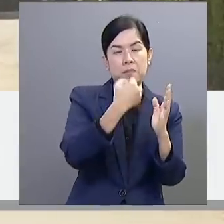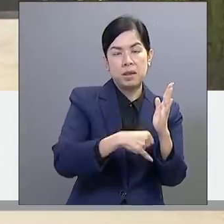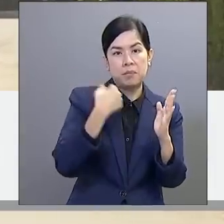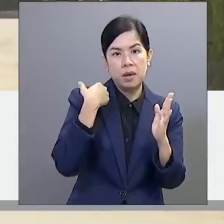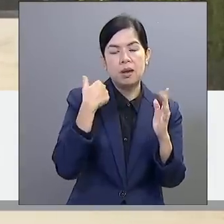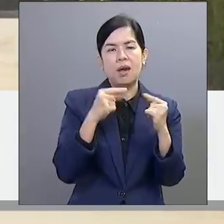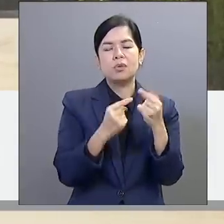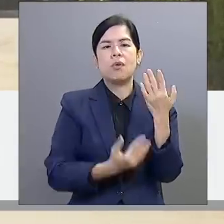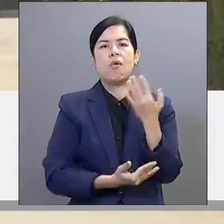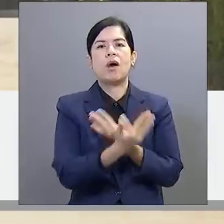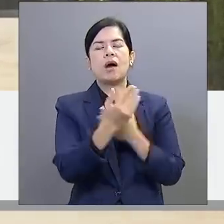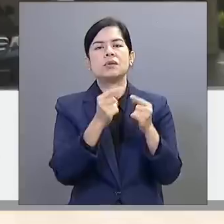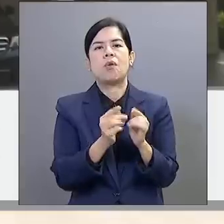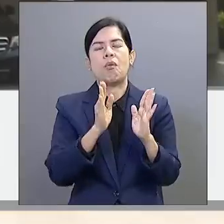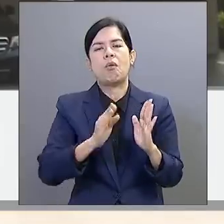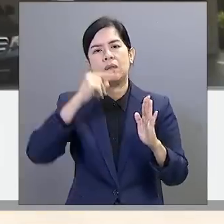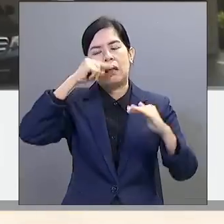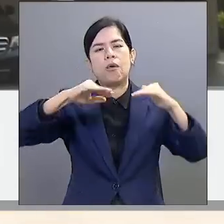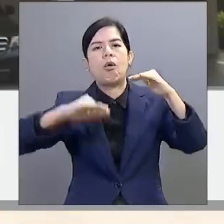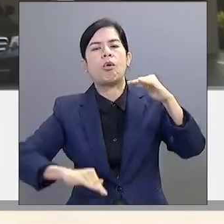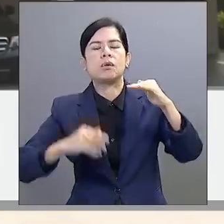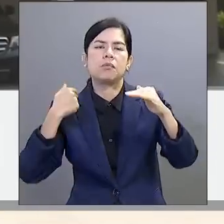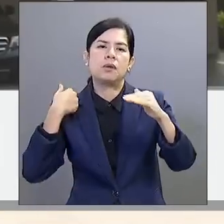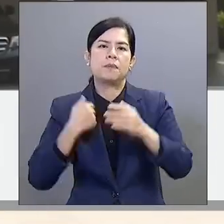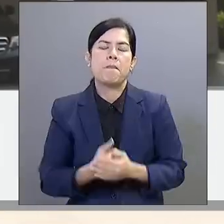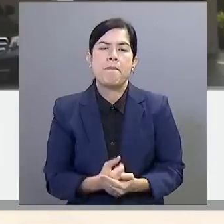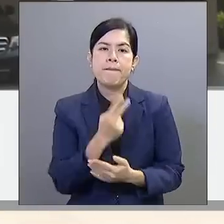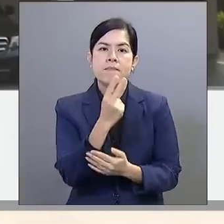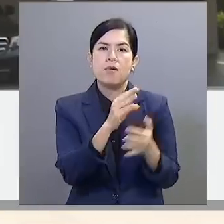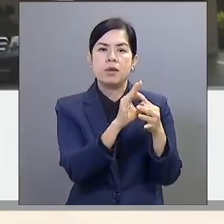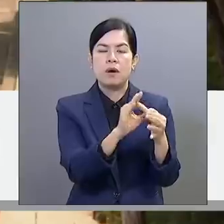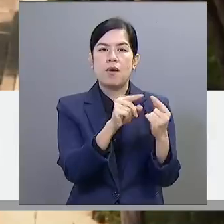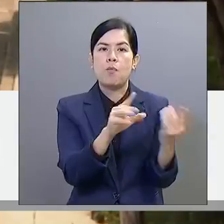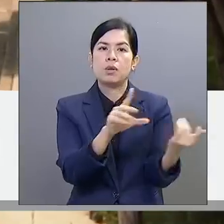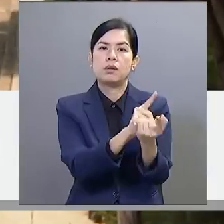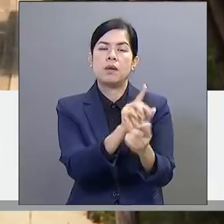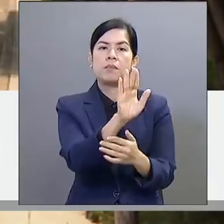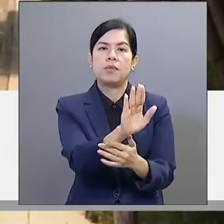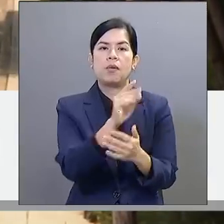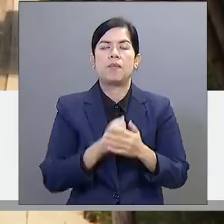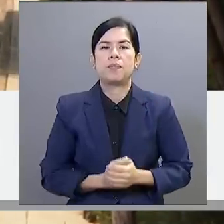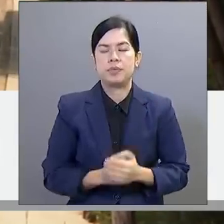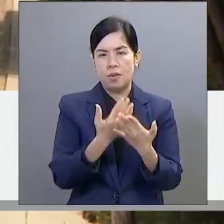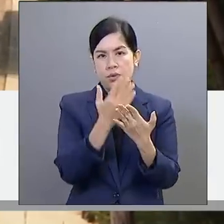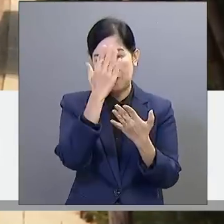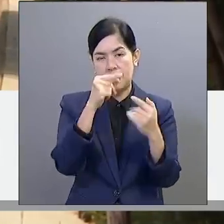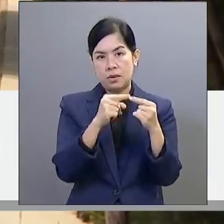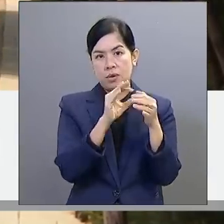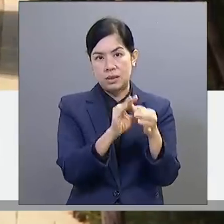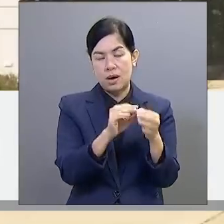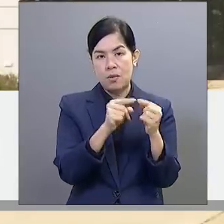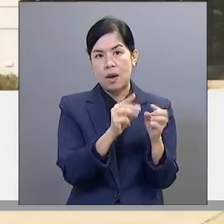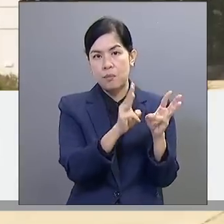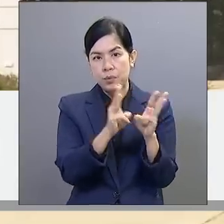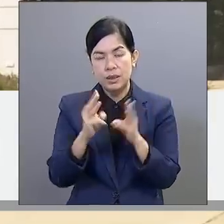เลดีๆมากขึ้นไปอีกหรือไม่และเมื่อดูจากมิติทางวัฒนธรรมที่เป็นสิ่งยึดเหนี่ยวหลักเช่นหลักคิดชาตินิยม